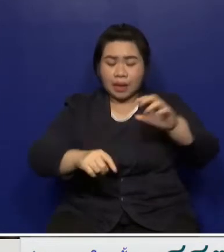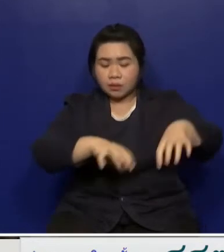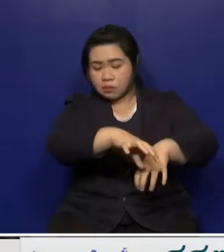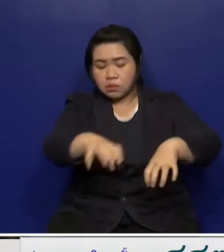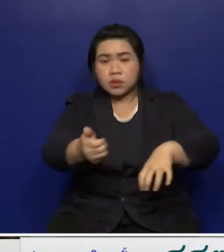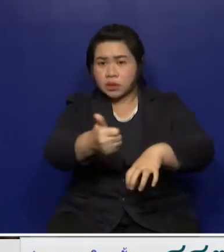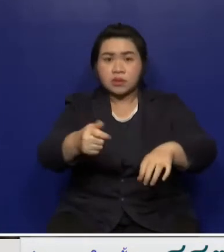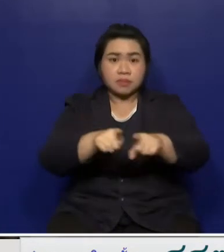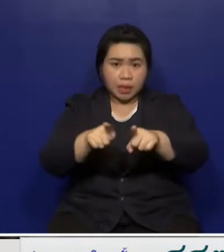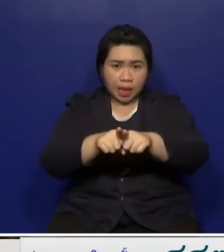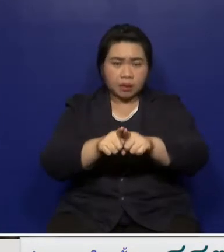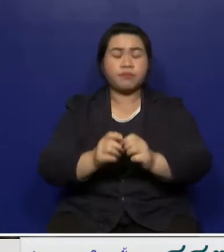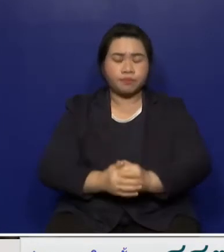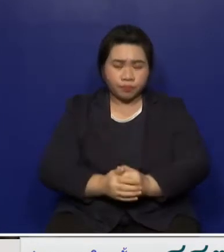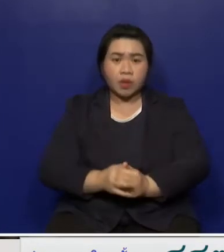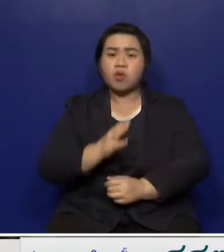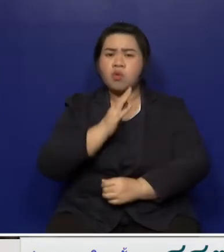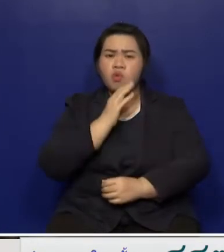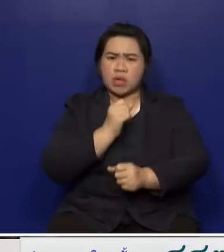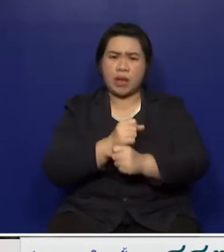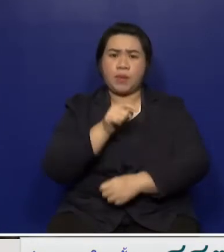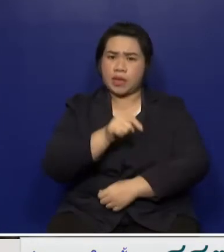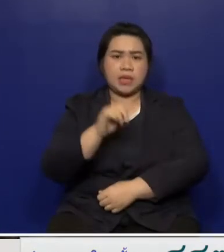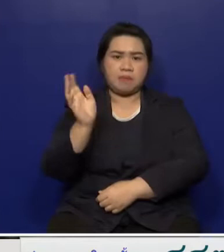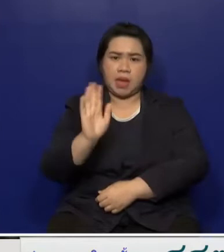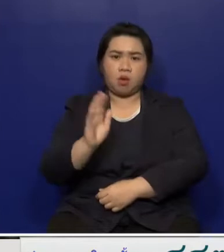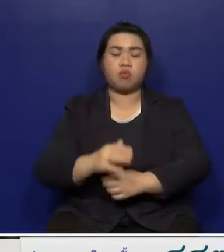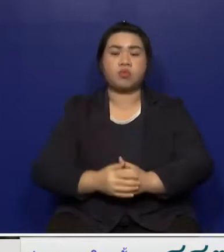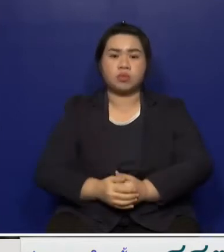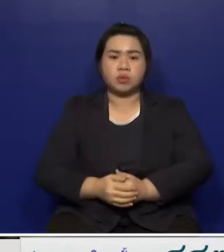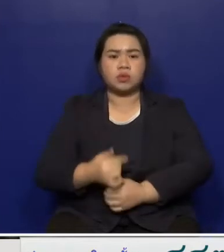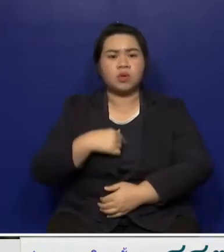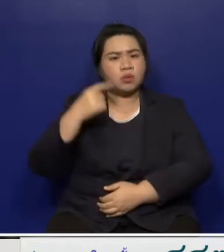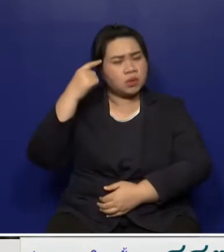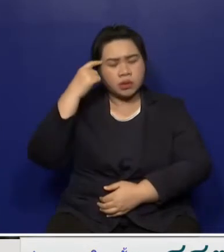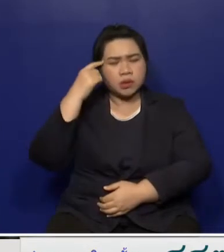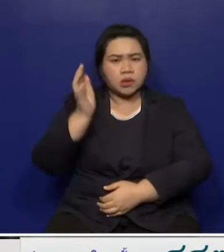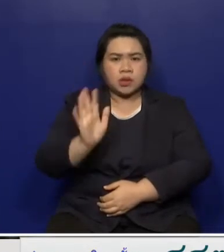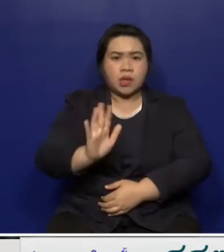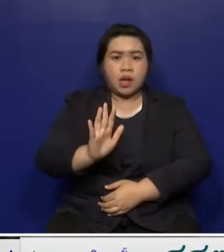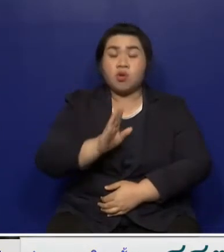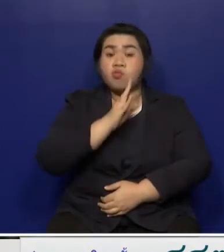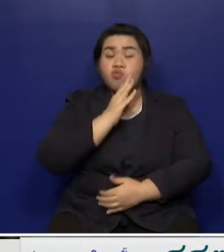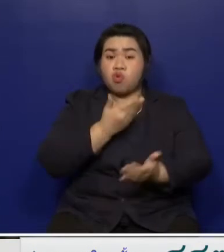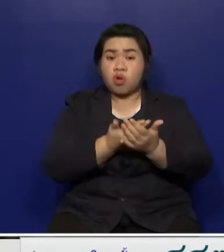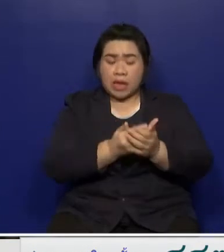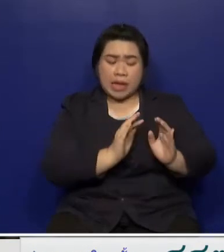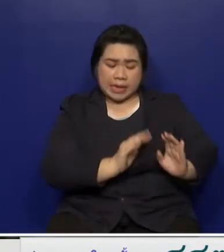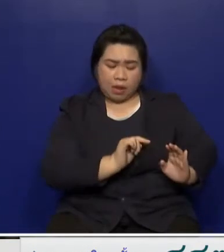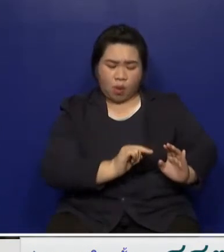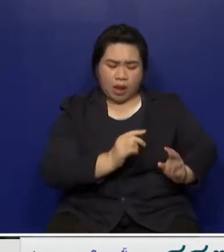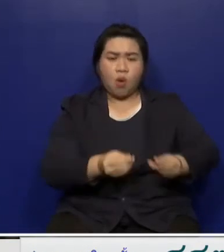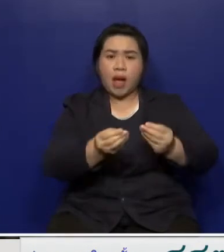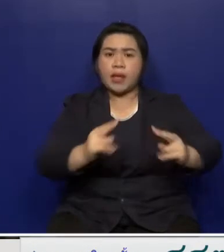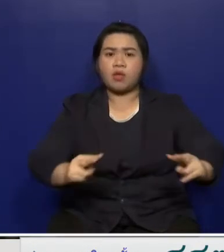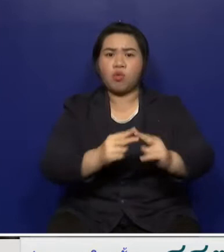วกระทรงอื่นถ้ามีลัษณะนี้ก็ขใหเลือกถ่เหนด้วย ที่จะไม่นำเงินสงครั้ง ท่านหาจะ